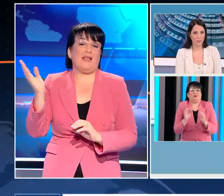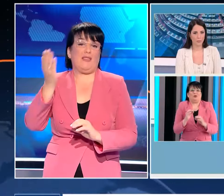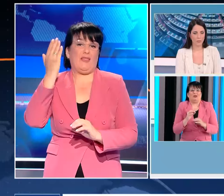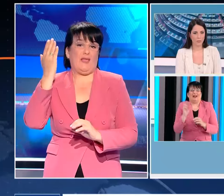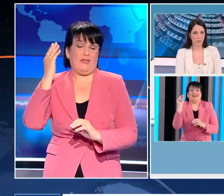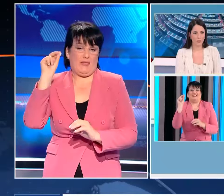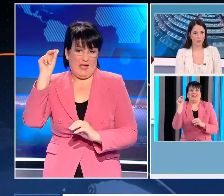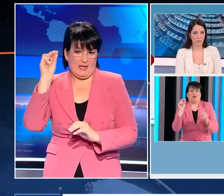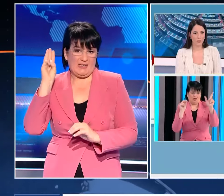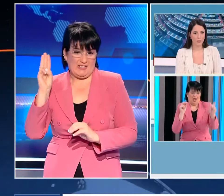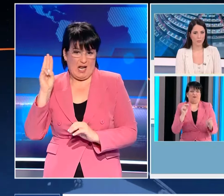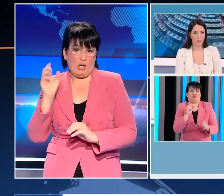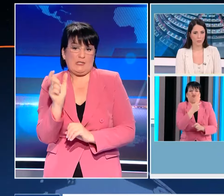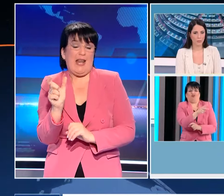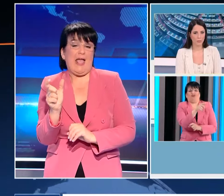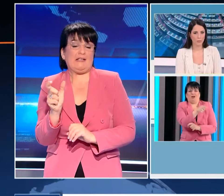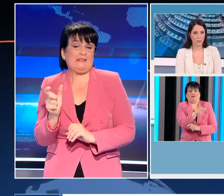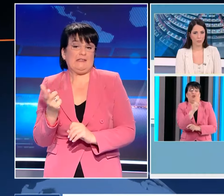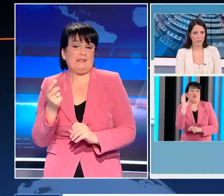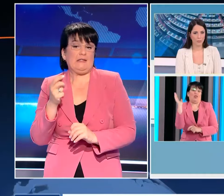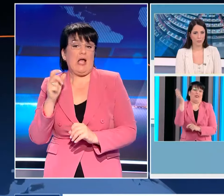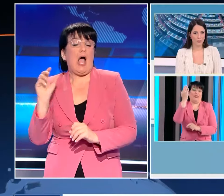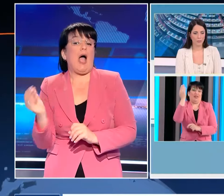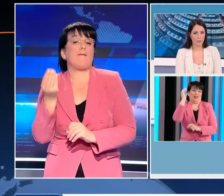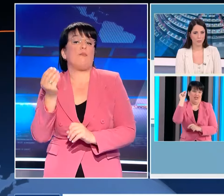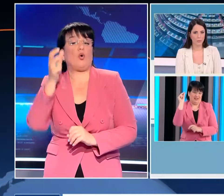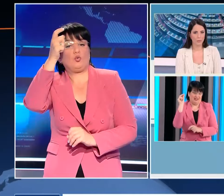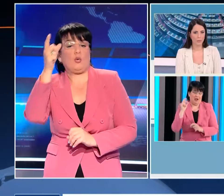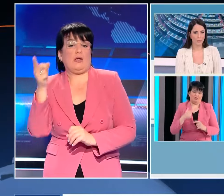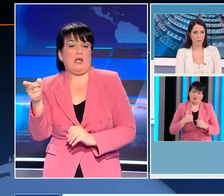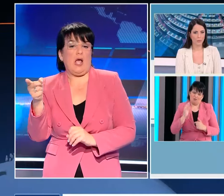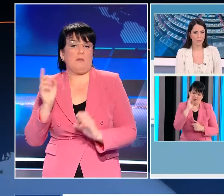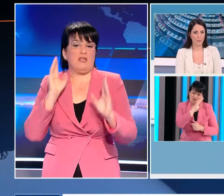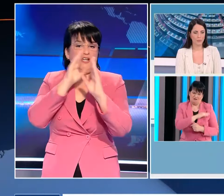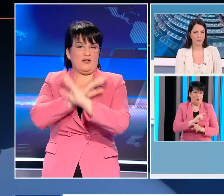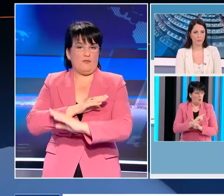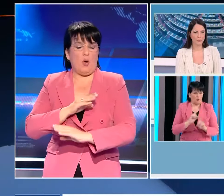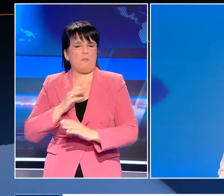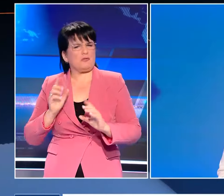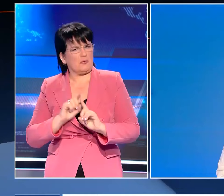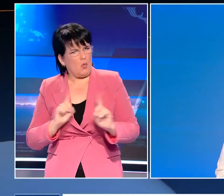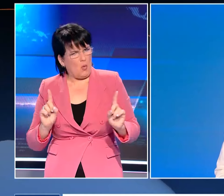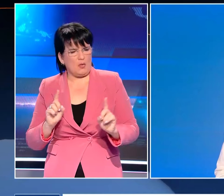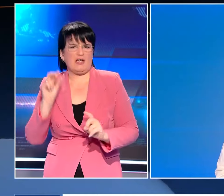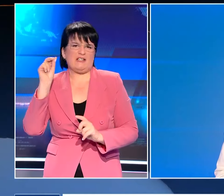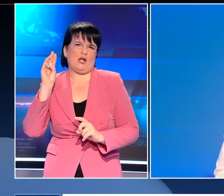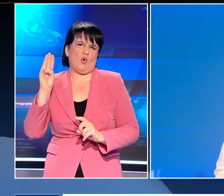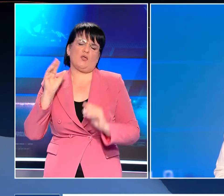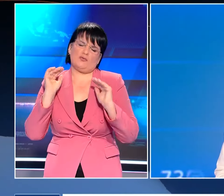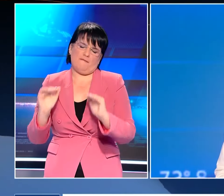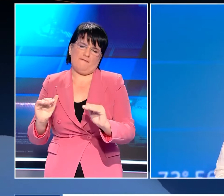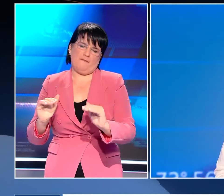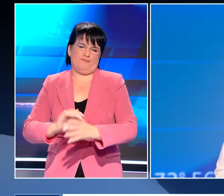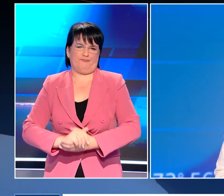αυτός. Και βάζει και λέξη, θυμάστε, δίθεν σημαίνει στα τουρκικά. Ναι, ναι. Εμείς δεν κρύβουμε ότι είμαστε χριστιανοί ορθόδοξοι. Επιμένει